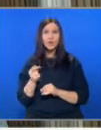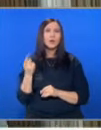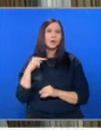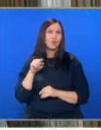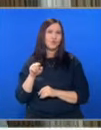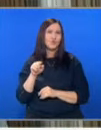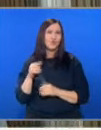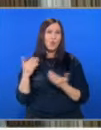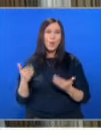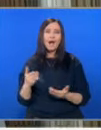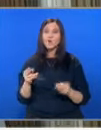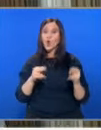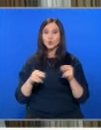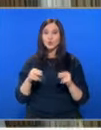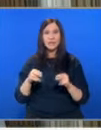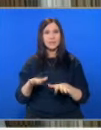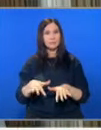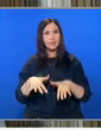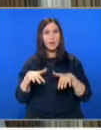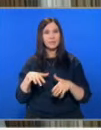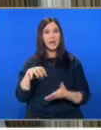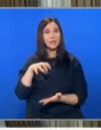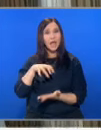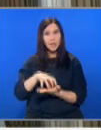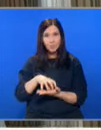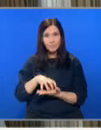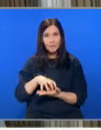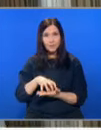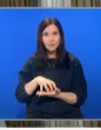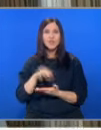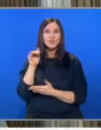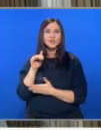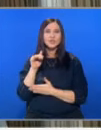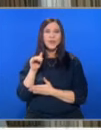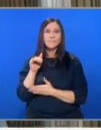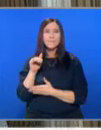тогава консултациите с парламентарните групи ще бъдат и в дух